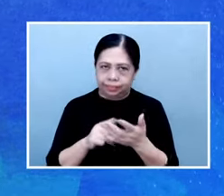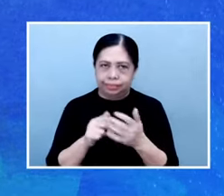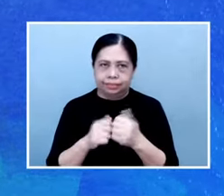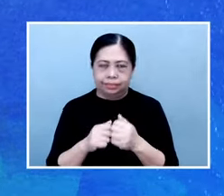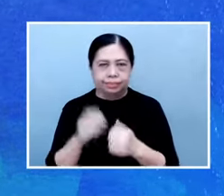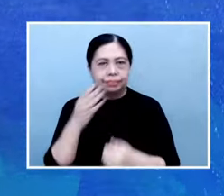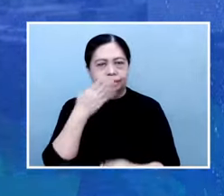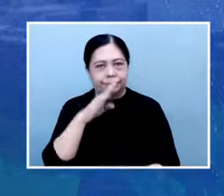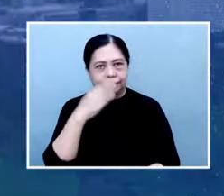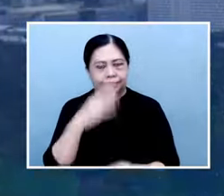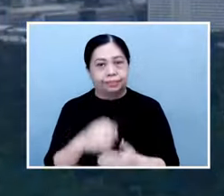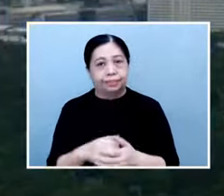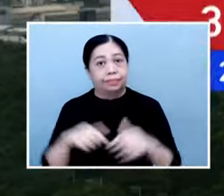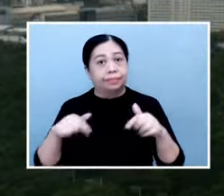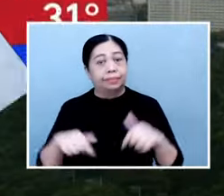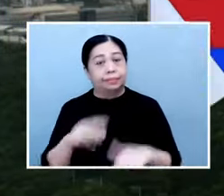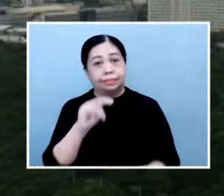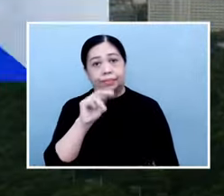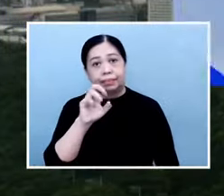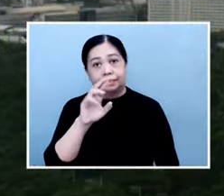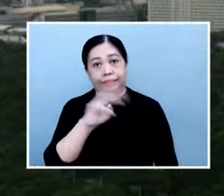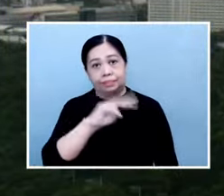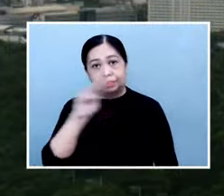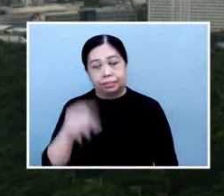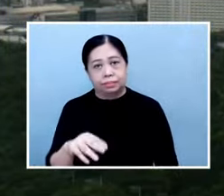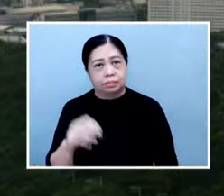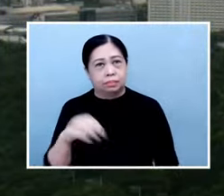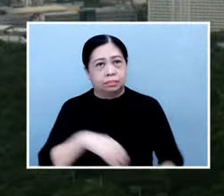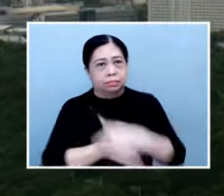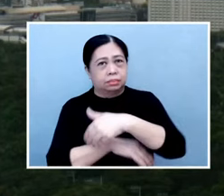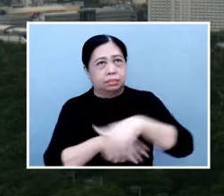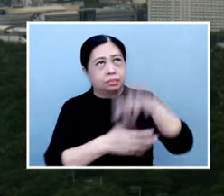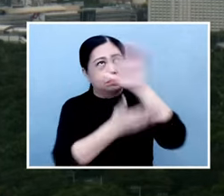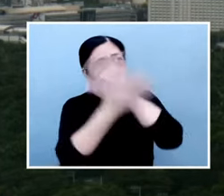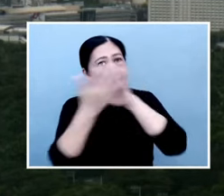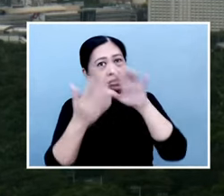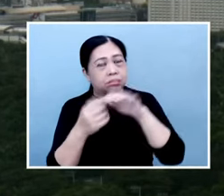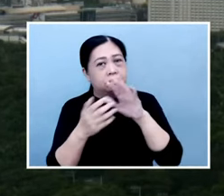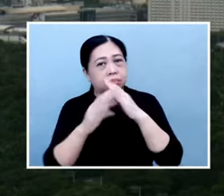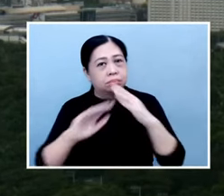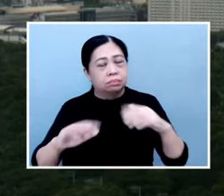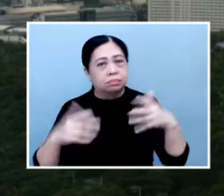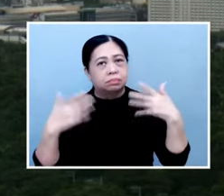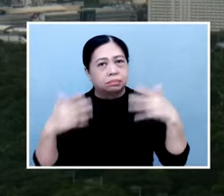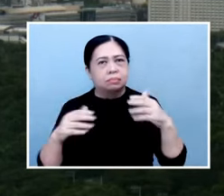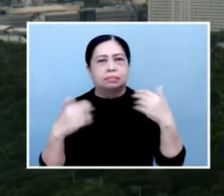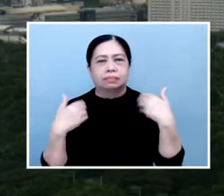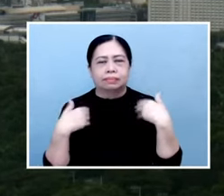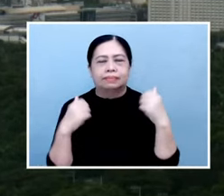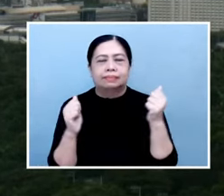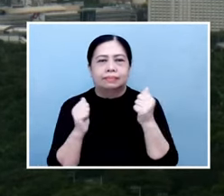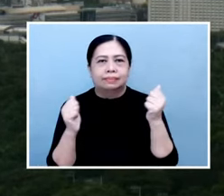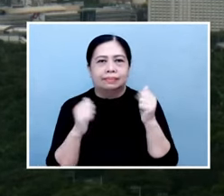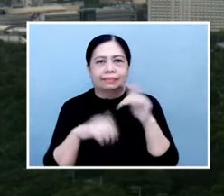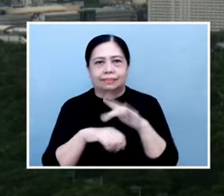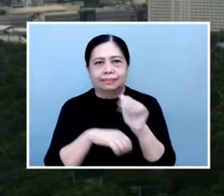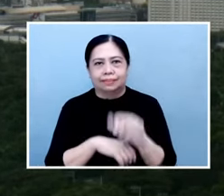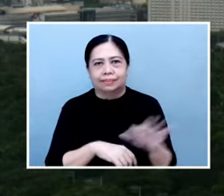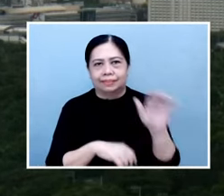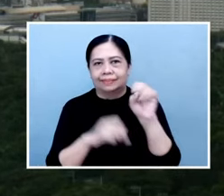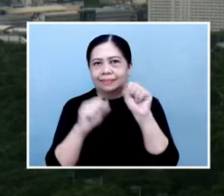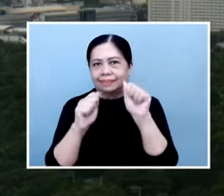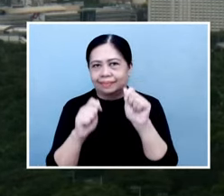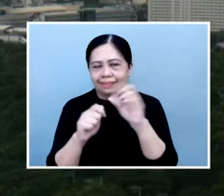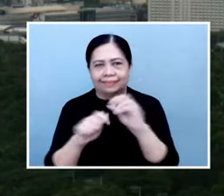Bicol. Tayo po sa Metro Manila, kung magdamag po walang ulap at kalmado ang hangin, aasahan ding malamig ang madaling araw ng Sabado at